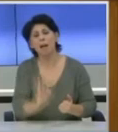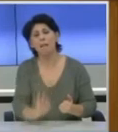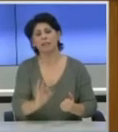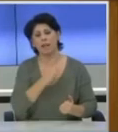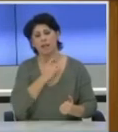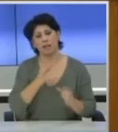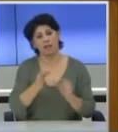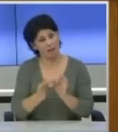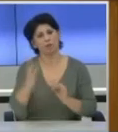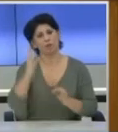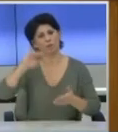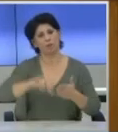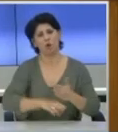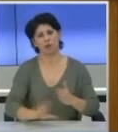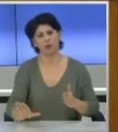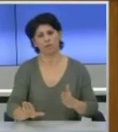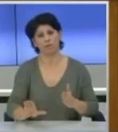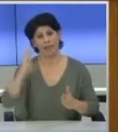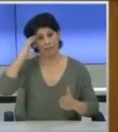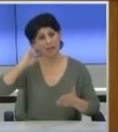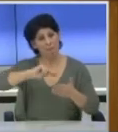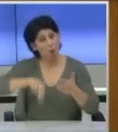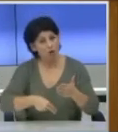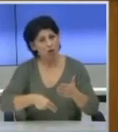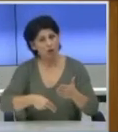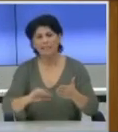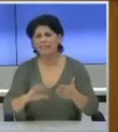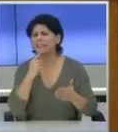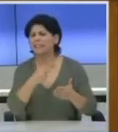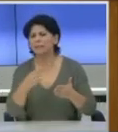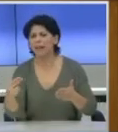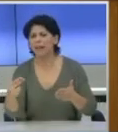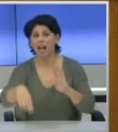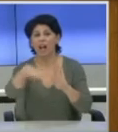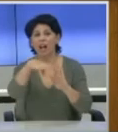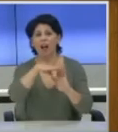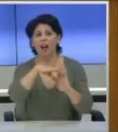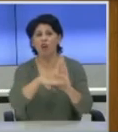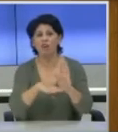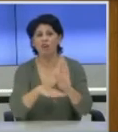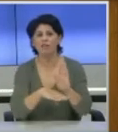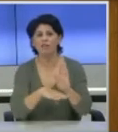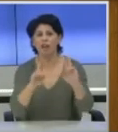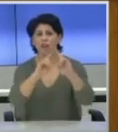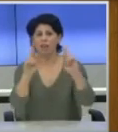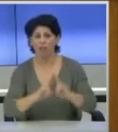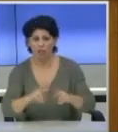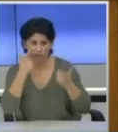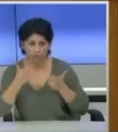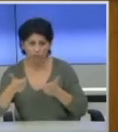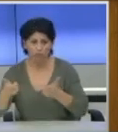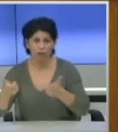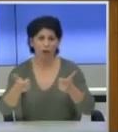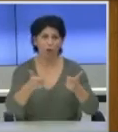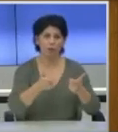ανάγκη να εφαρμοστούν. Γιατί μνημόνιο σημαίνει κανόνες και διεθνή